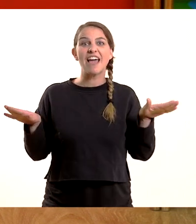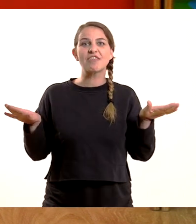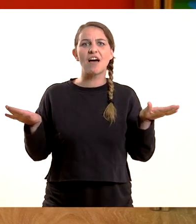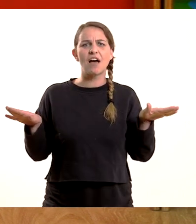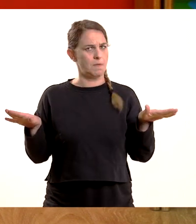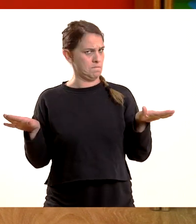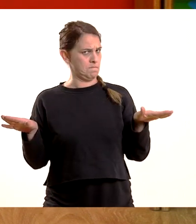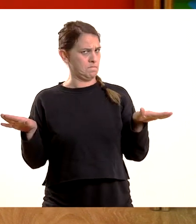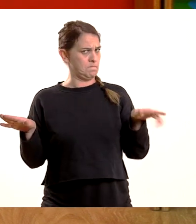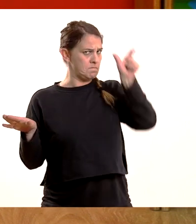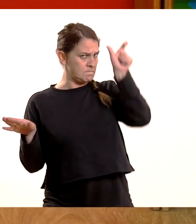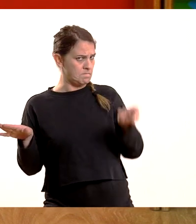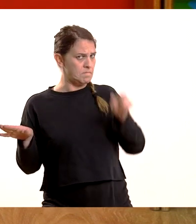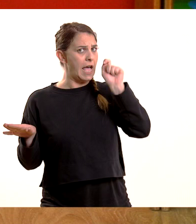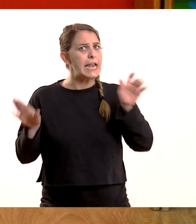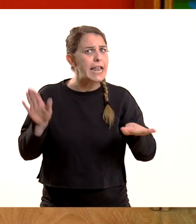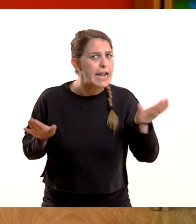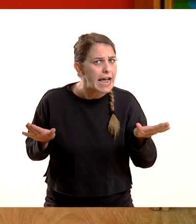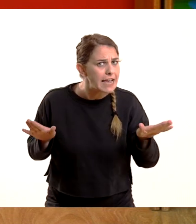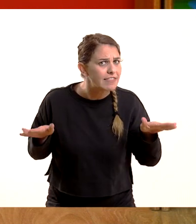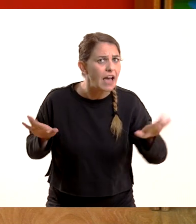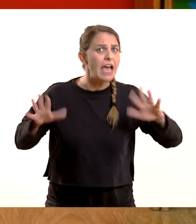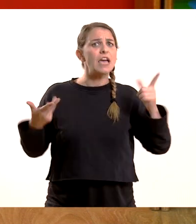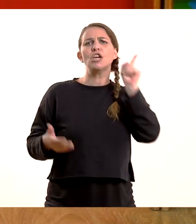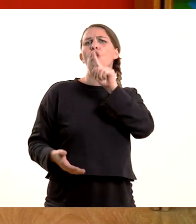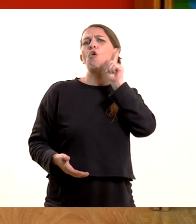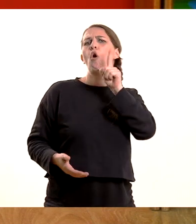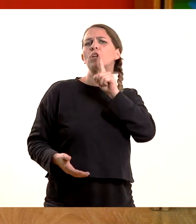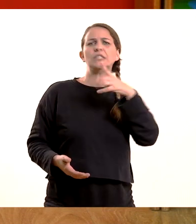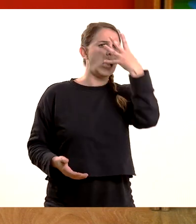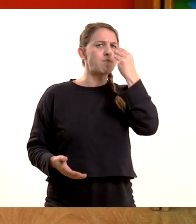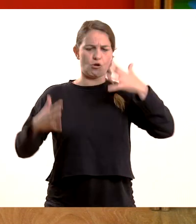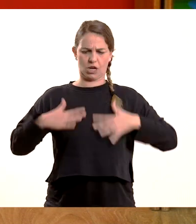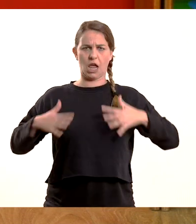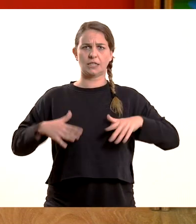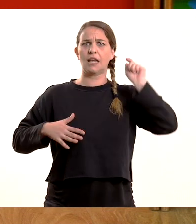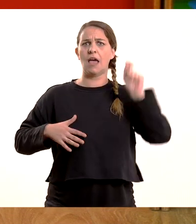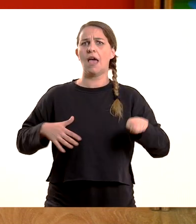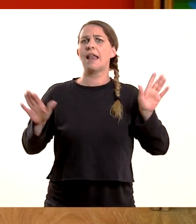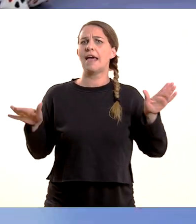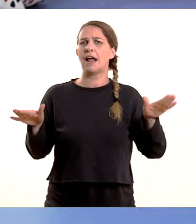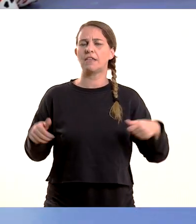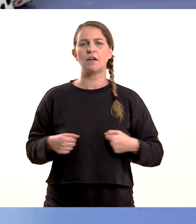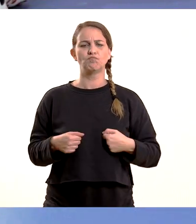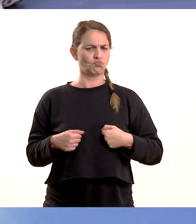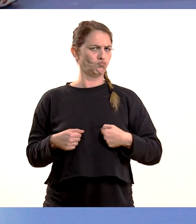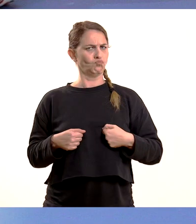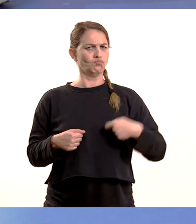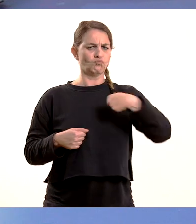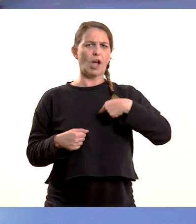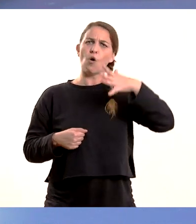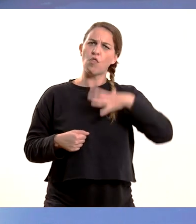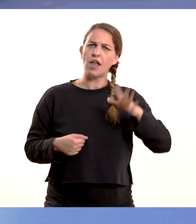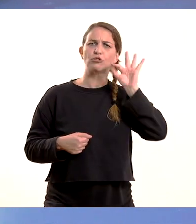Ή μήπως δεν είναι νεράιδα και είναι απλά ένα κορίτσι που ντύθηκε τις απόκριες νεράιδα? Για τη δική μου ιστορία, είναι μία